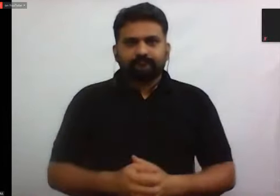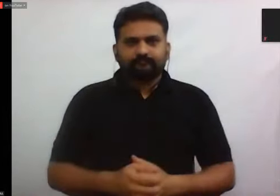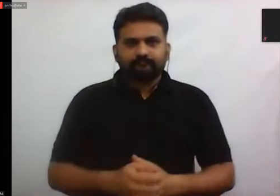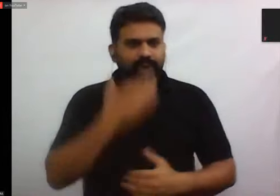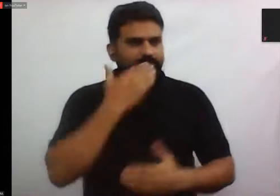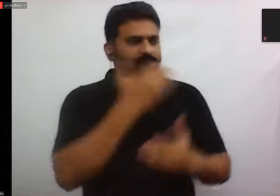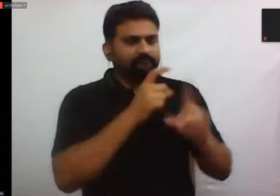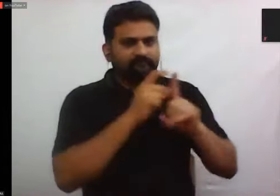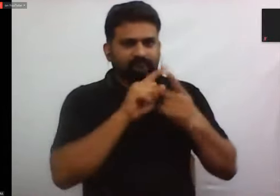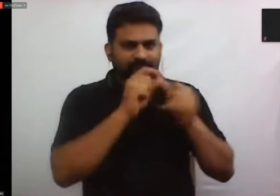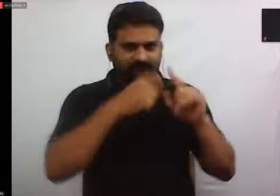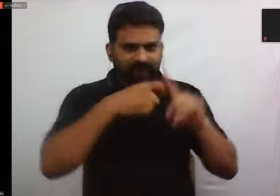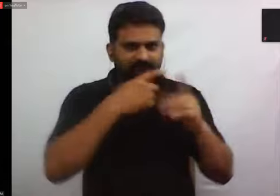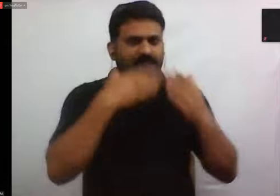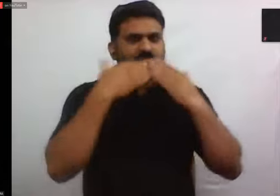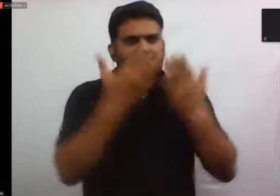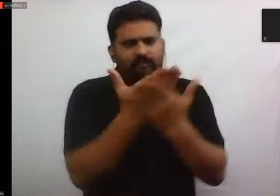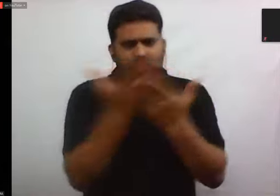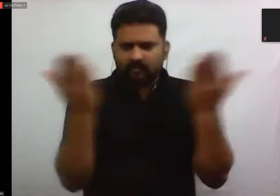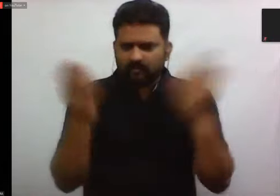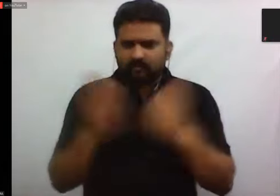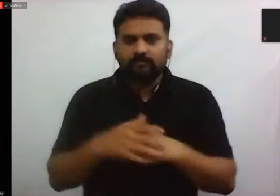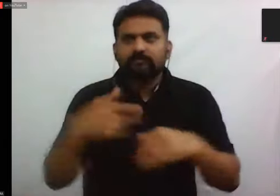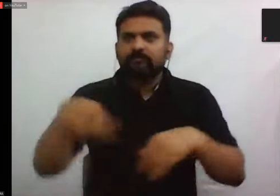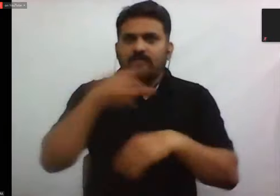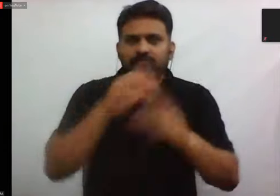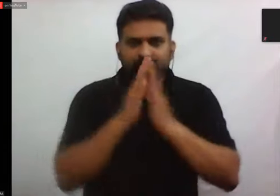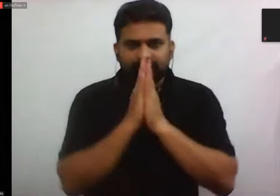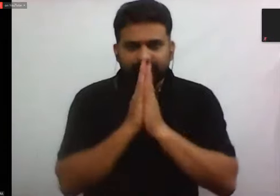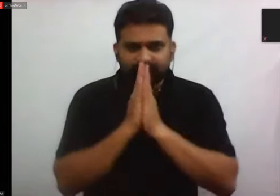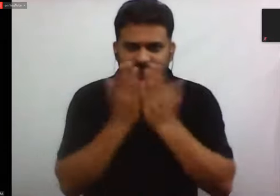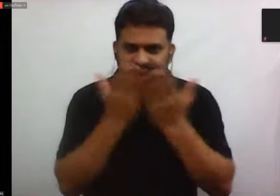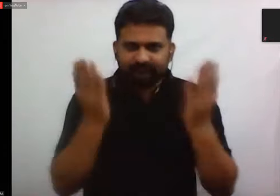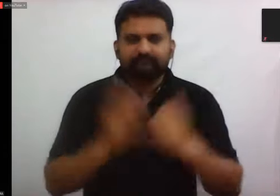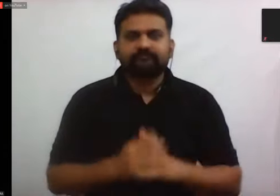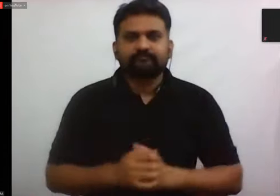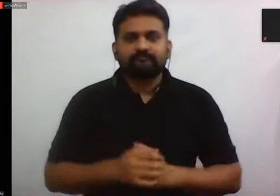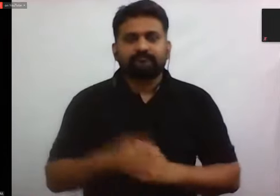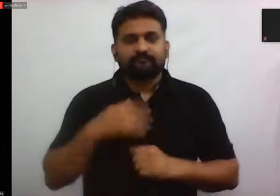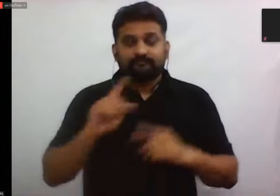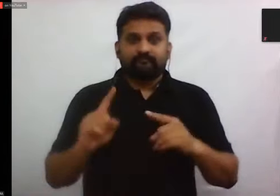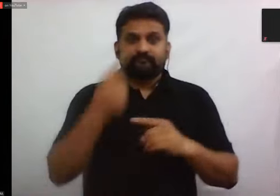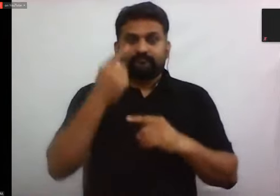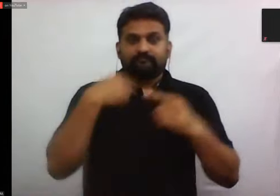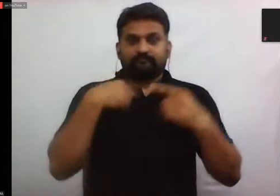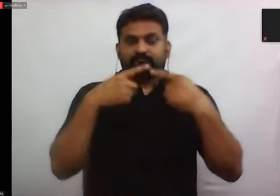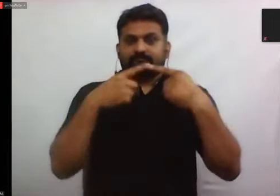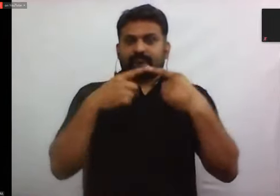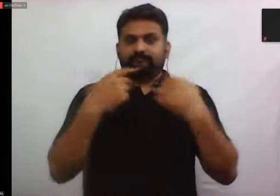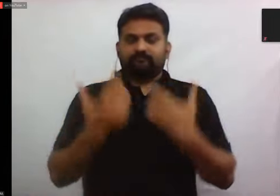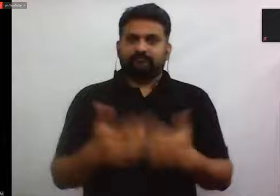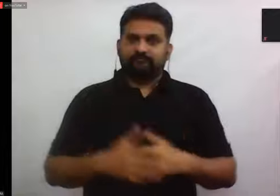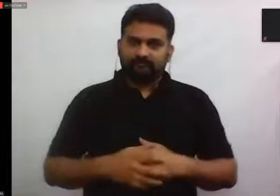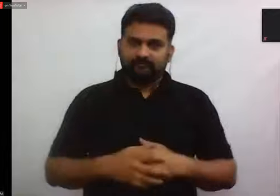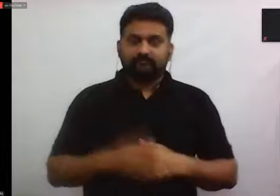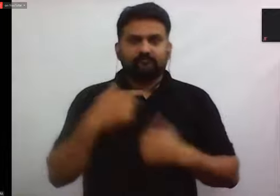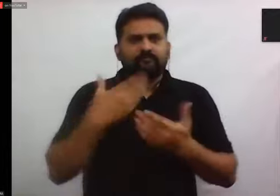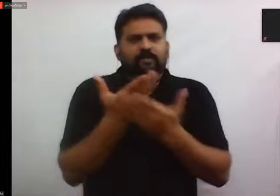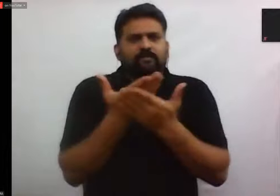announcement. Thank you everyone. और सबको नमस्कार. सबसे पहले तो मैं आप सब